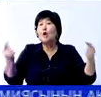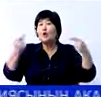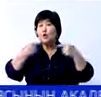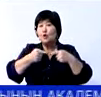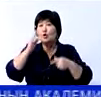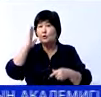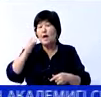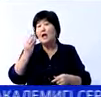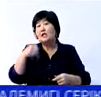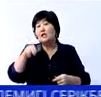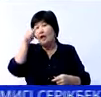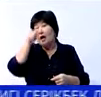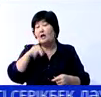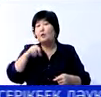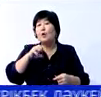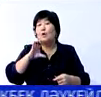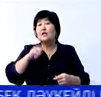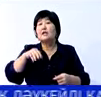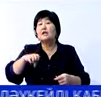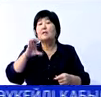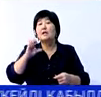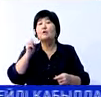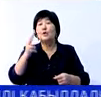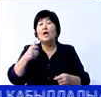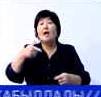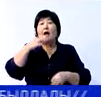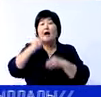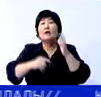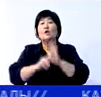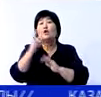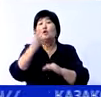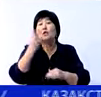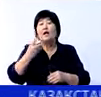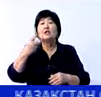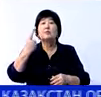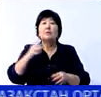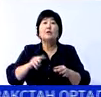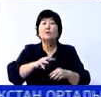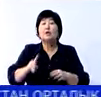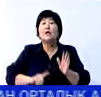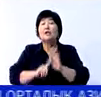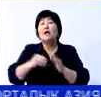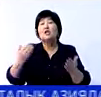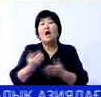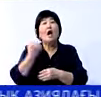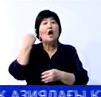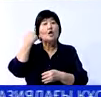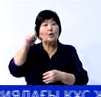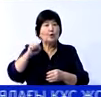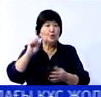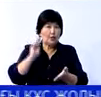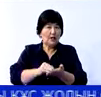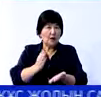Айта кетейік, шілде айында ұшырылған Прогресс МС-12 кемесі ғарыш станциясына 3 сағат 21 минутта жетіп, жаңа рекорд орнатқан болатын.